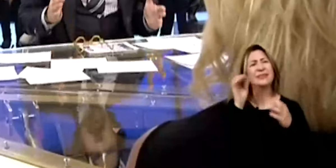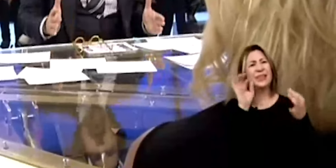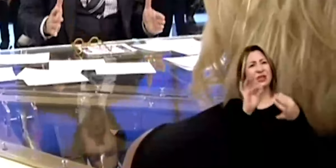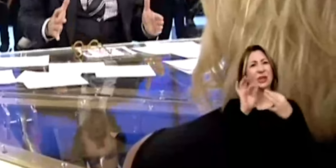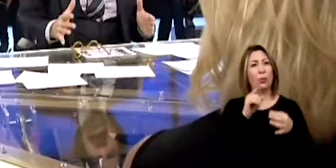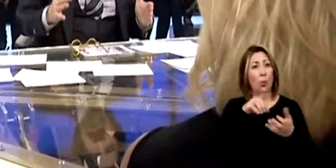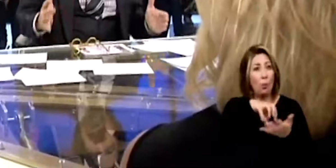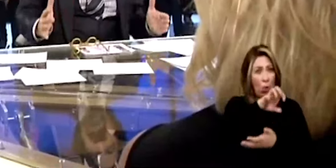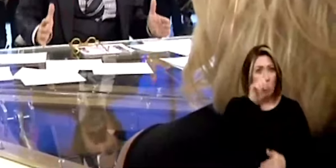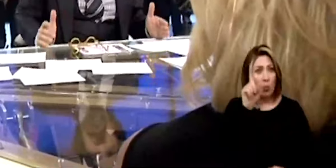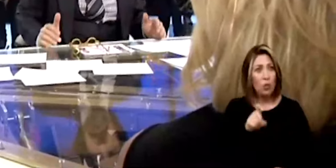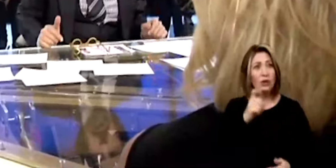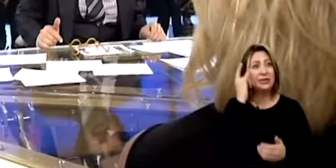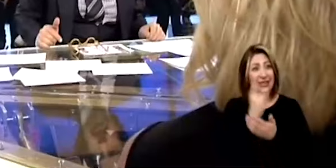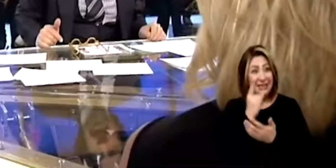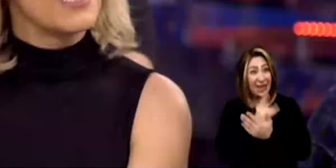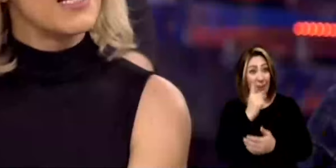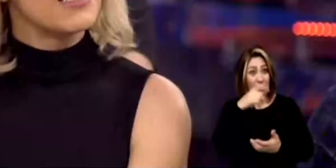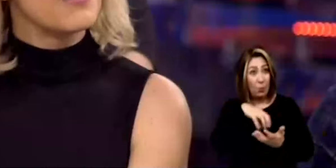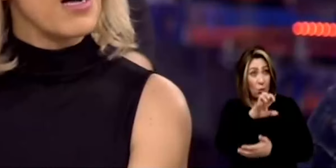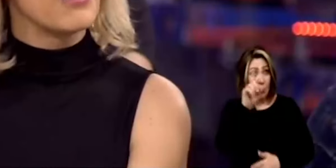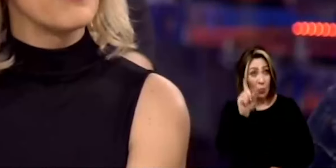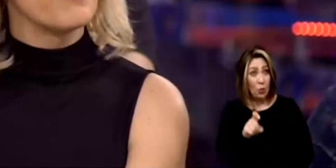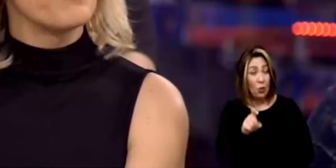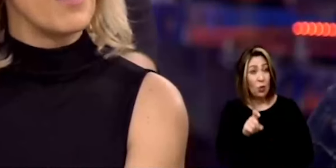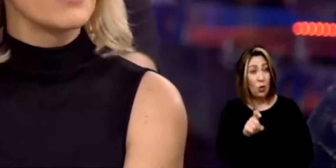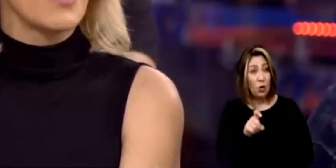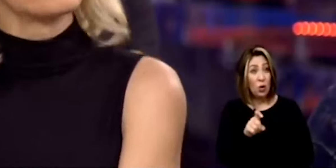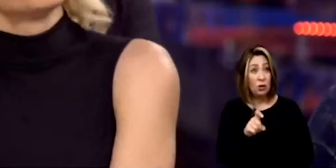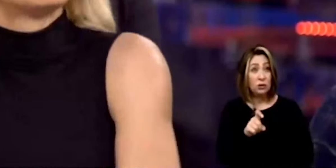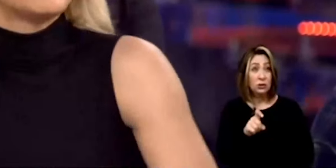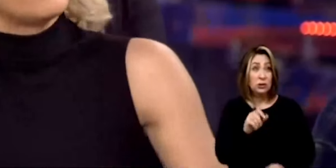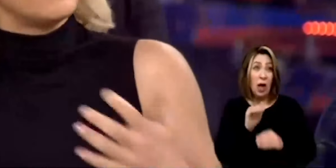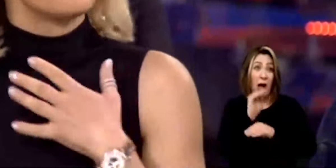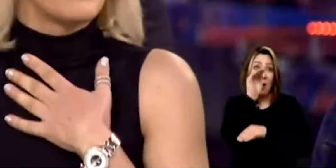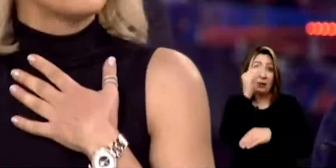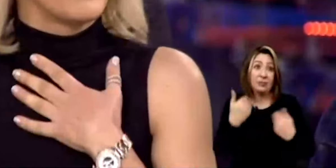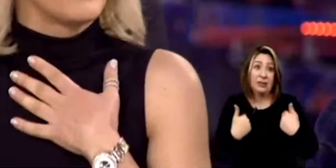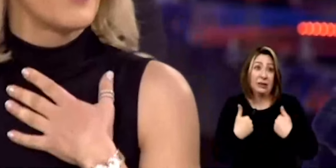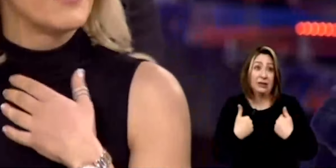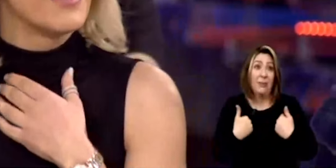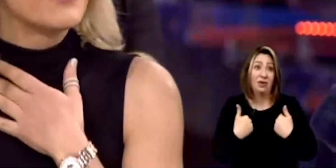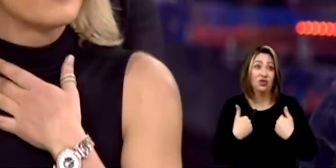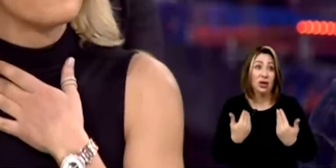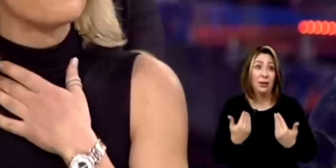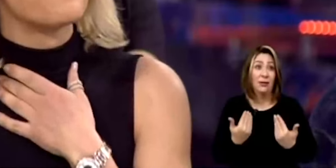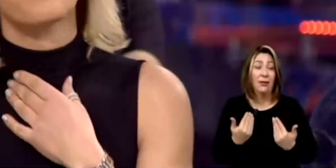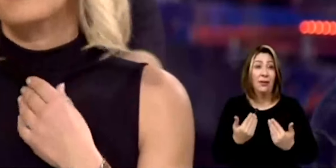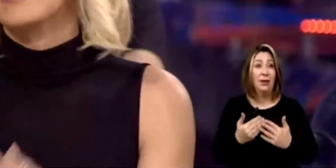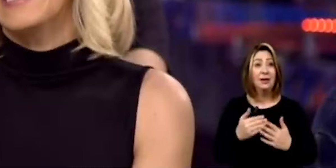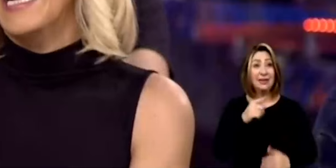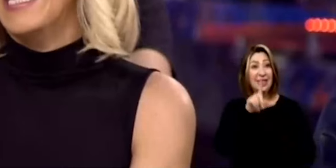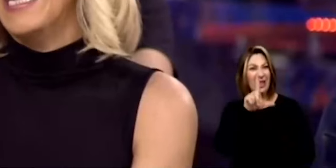İlişkilerle. Bu bir bölüm müdür? Yani cinsellik bir bölüm müdür hayatımızda? Hayatımızdır zaten evet, bence. Evet, doğru. Yani hani... Niye,